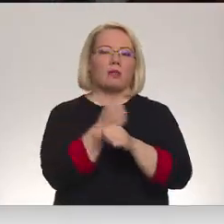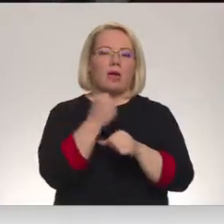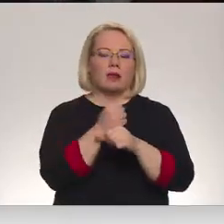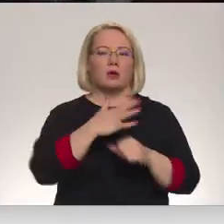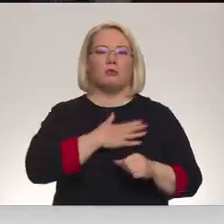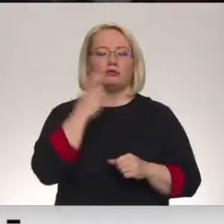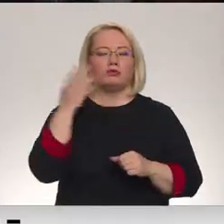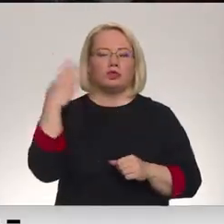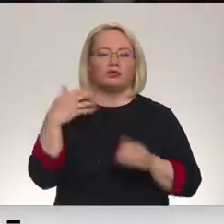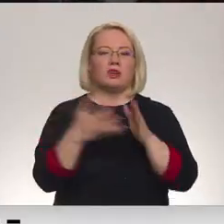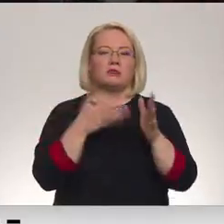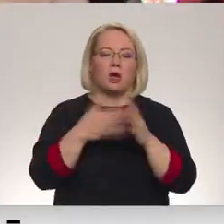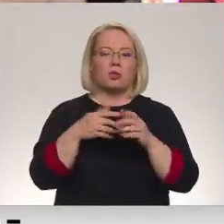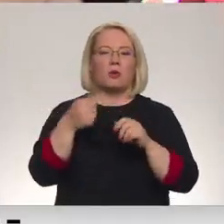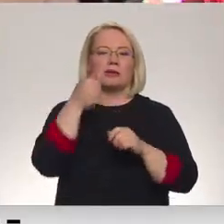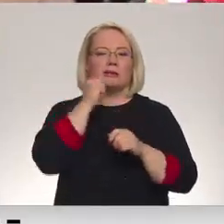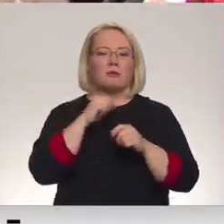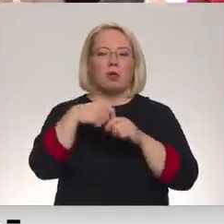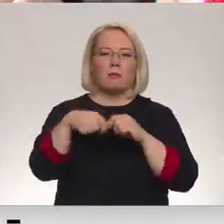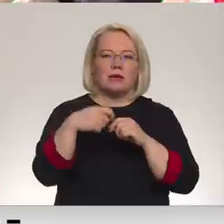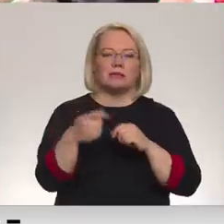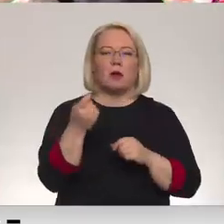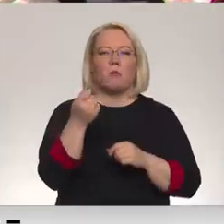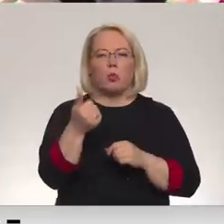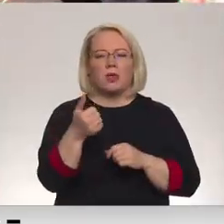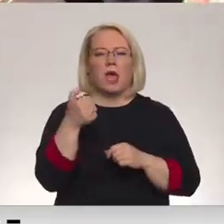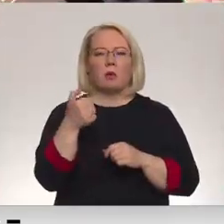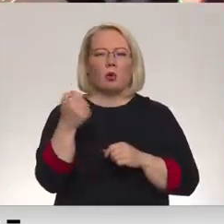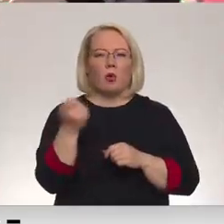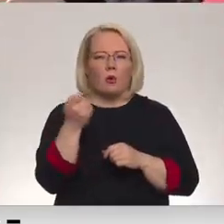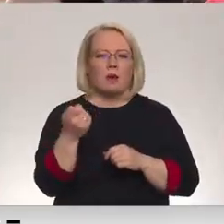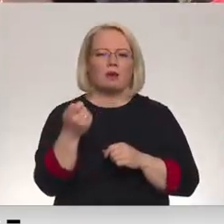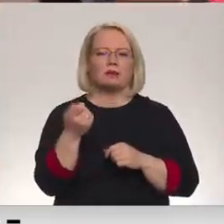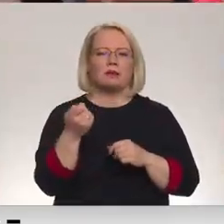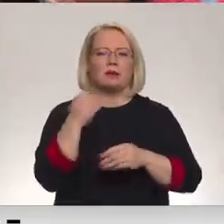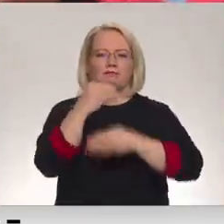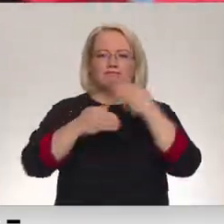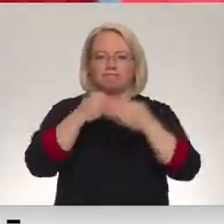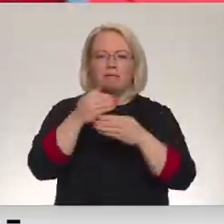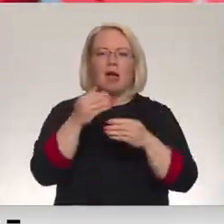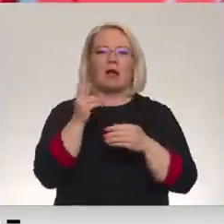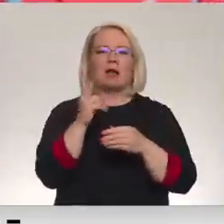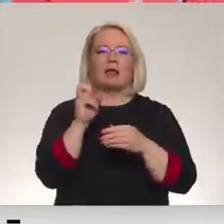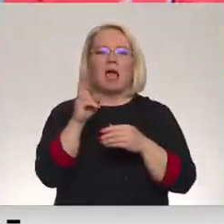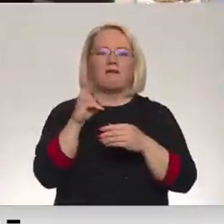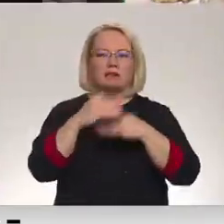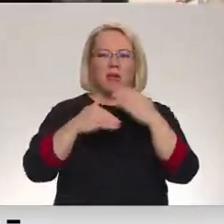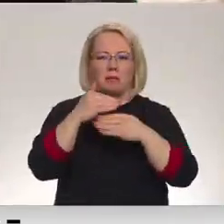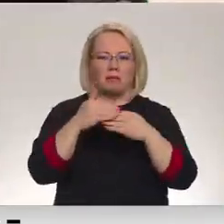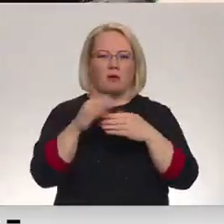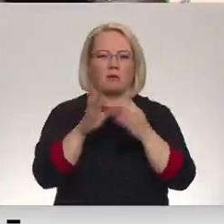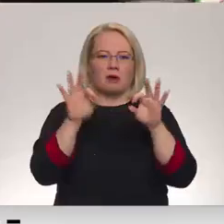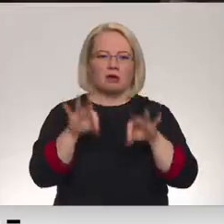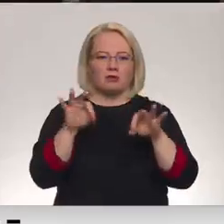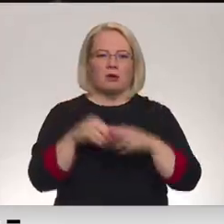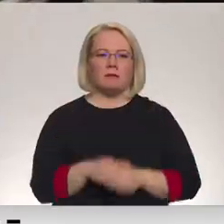izmantojam sīpolu, mīzas, putrājumus, grūbas, saliekam, satinam ar pļavas lapiņām un krāsojam. Ko jūs